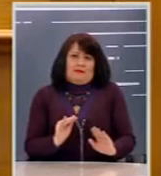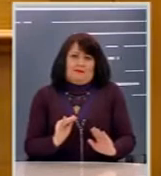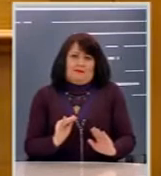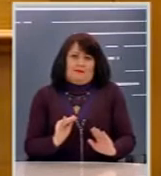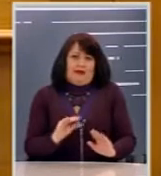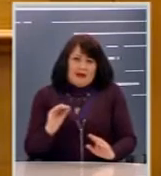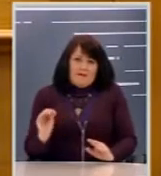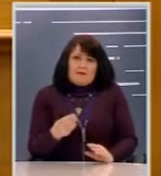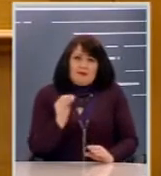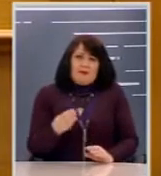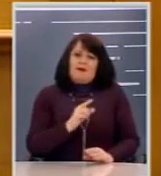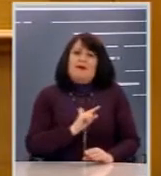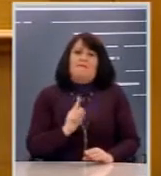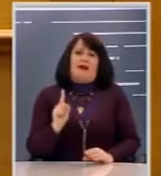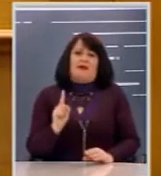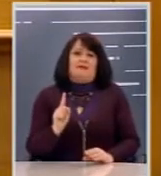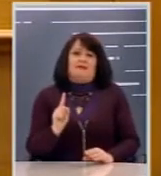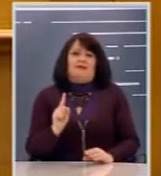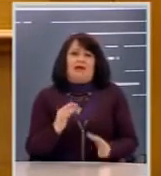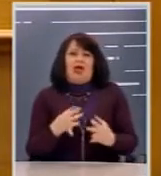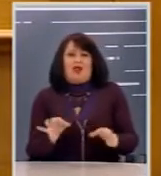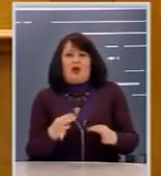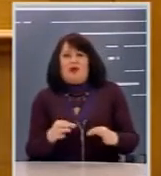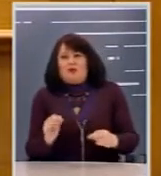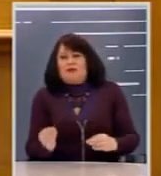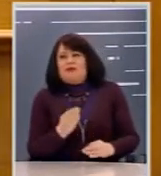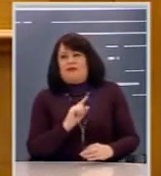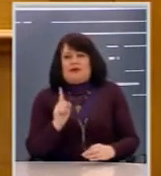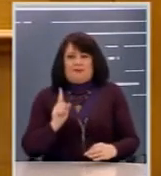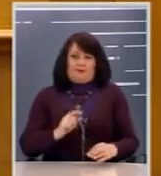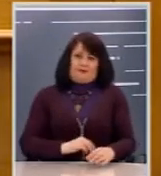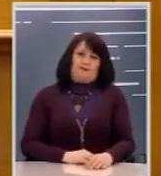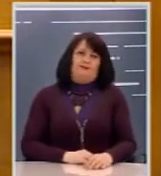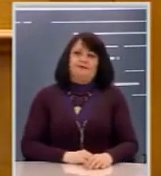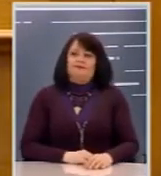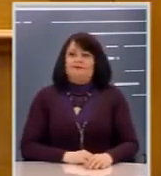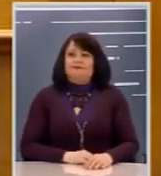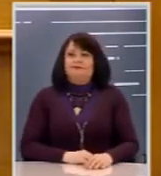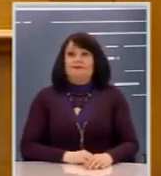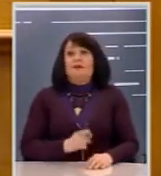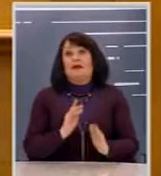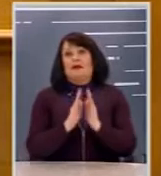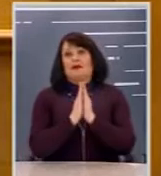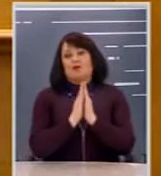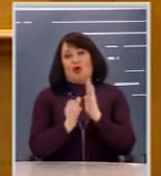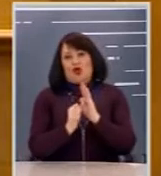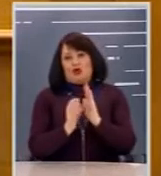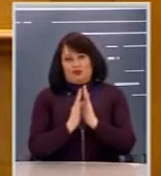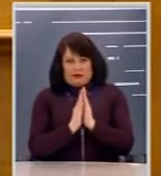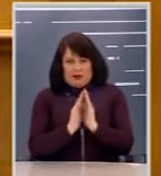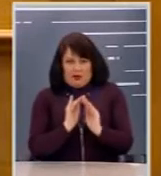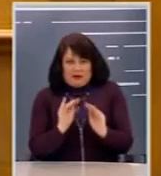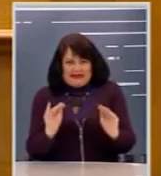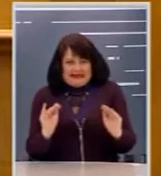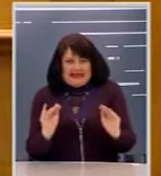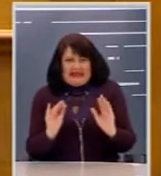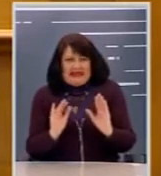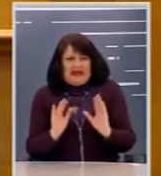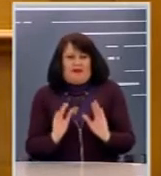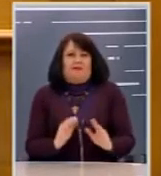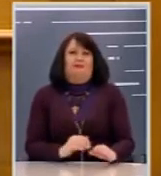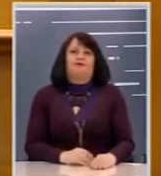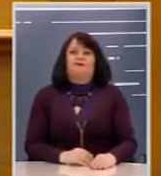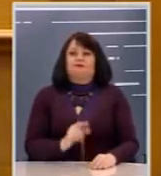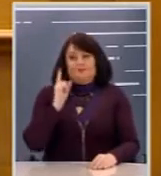προκύψει από αυτές τις τρύπες του συστήματος υγείας. Κάντε λίγο ησυχία, παρακαλώ πολύ.